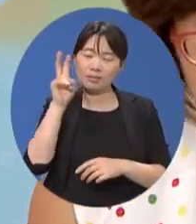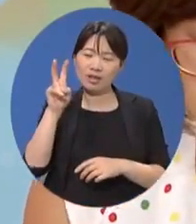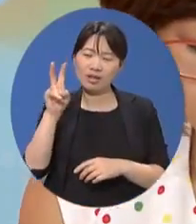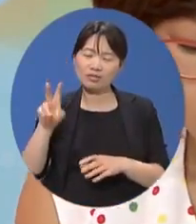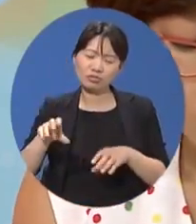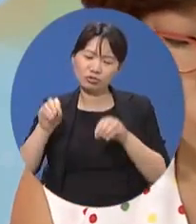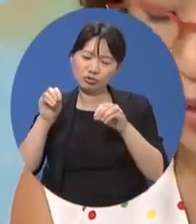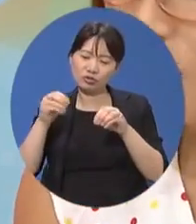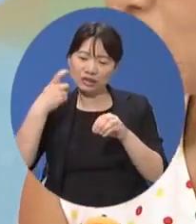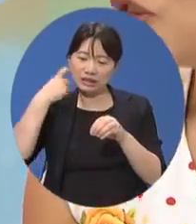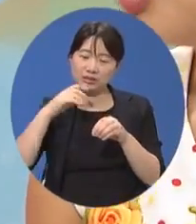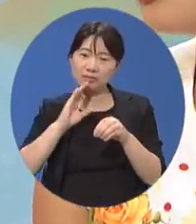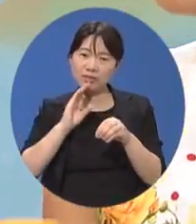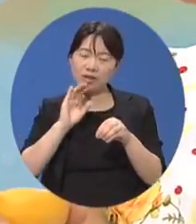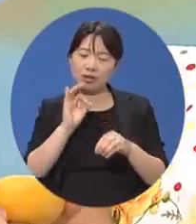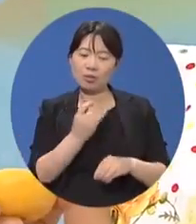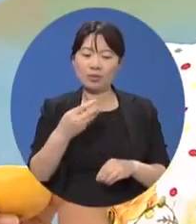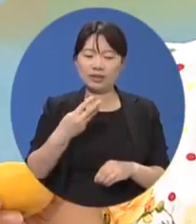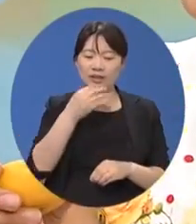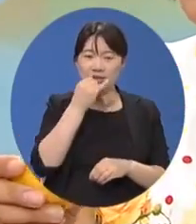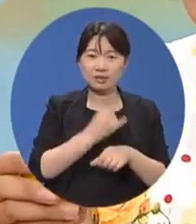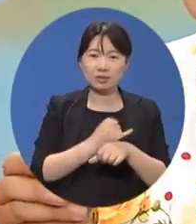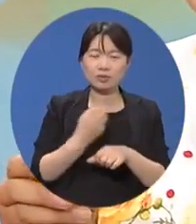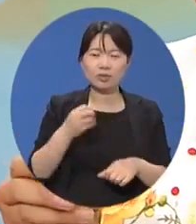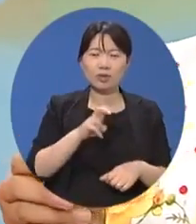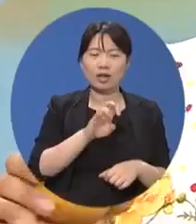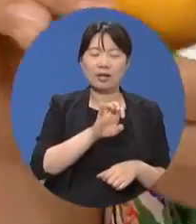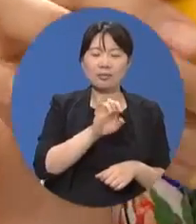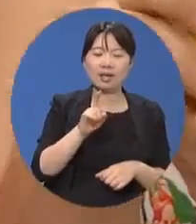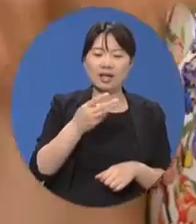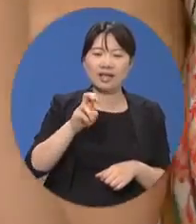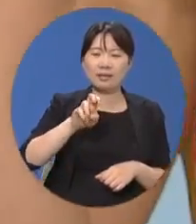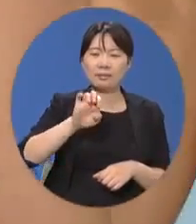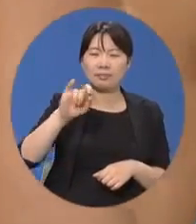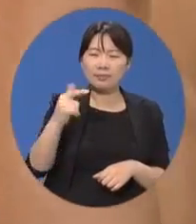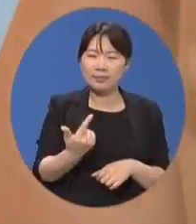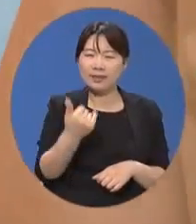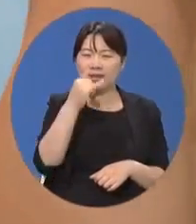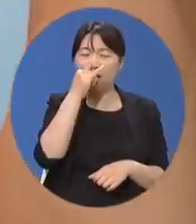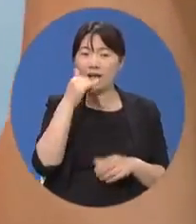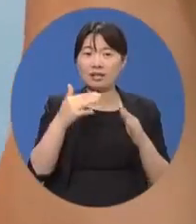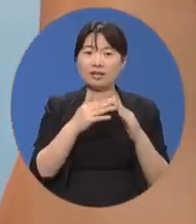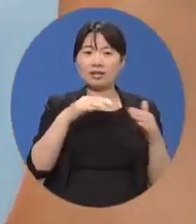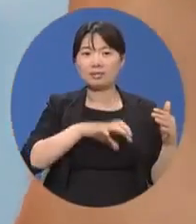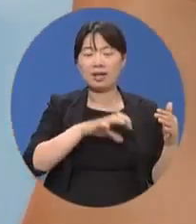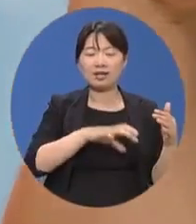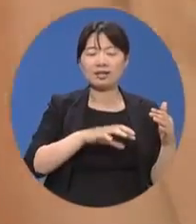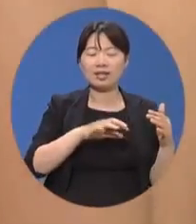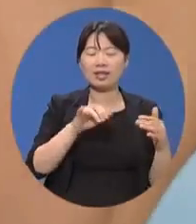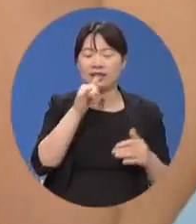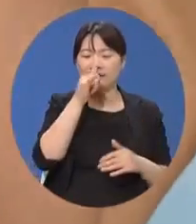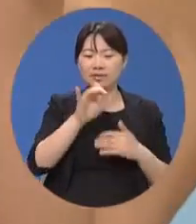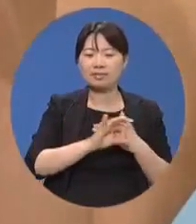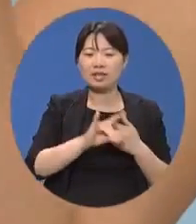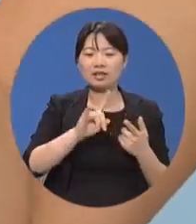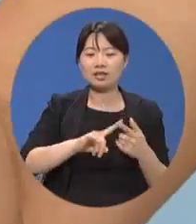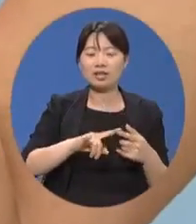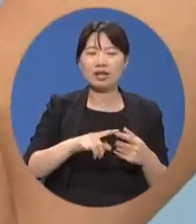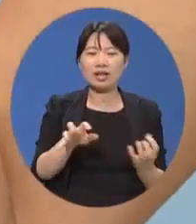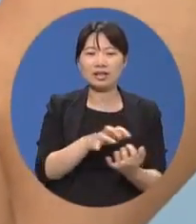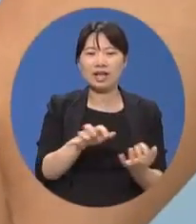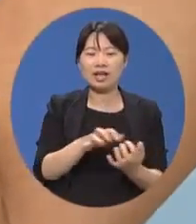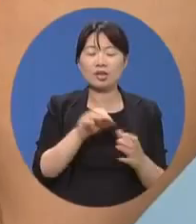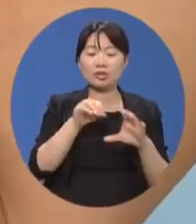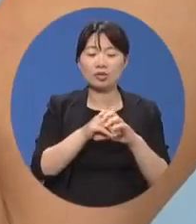짝 구도로 같은가 5129 요즘 파라핀 틀도 많잖아요 시대에 그 양초 파라티 같은 거 있으심 야애 그거 바라서